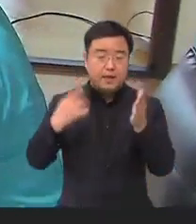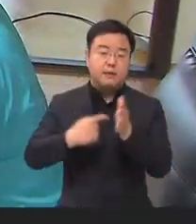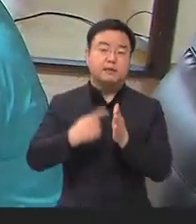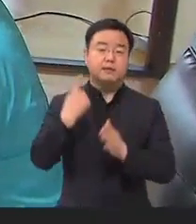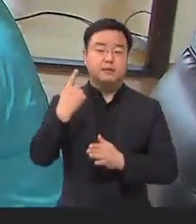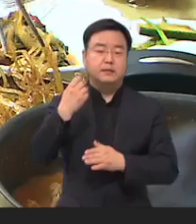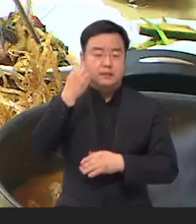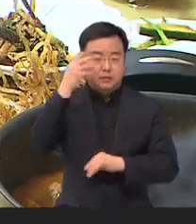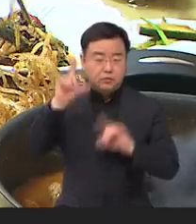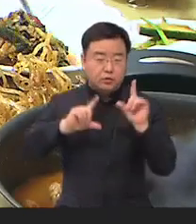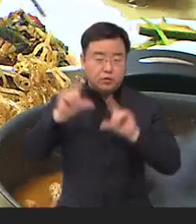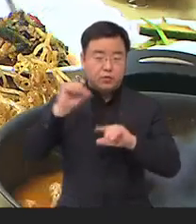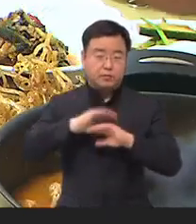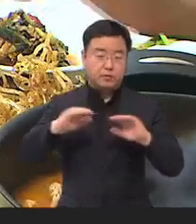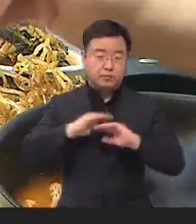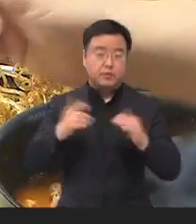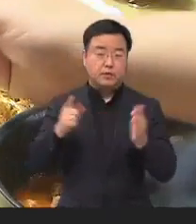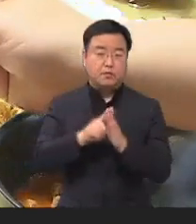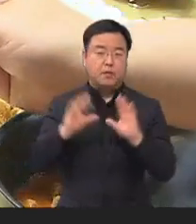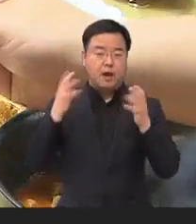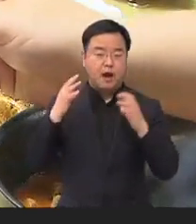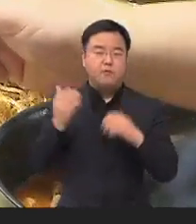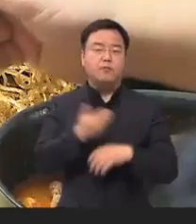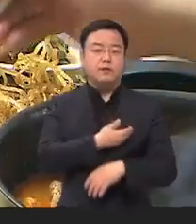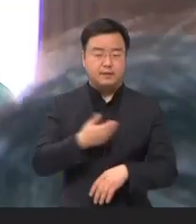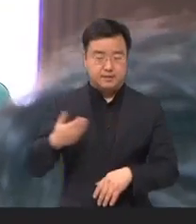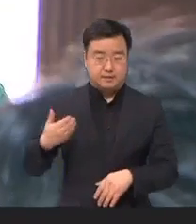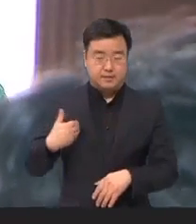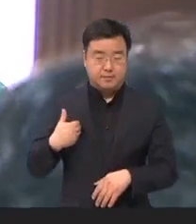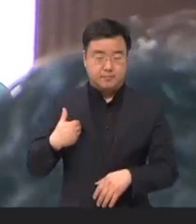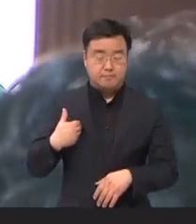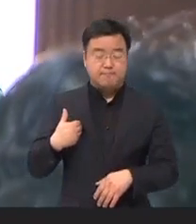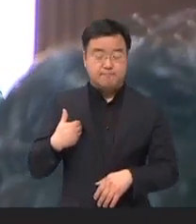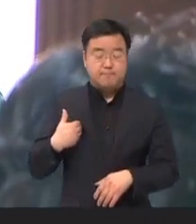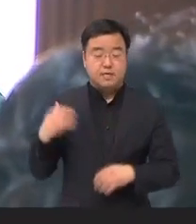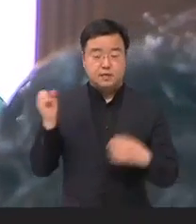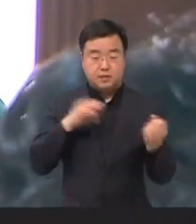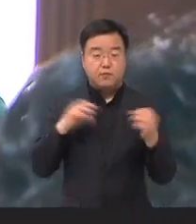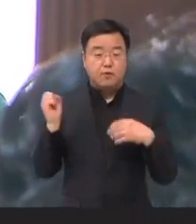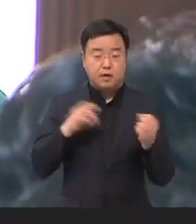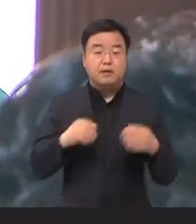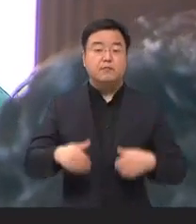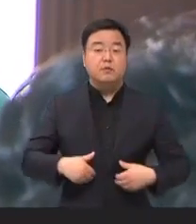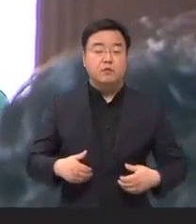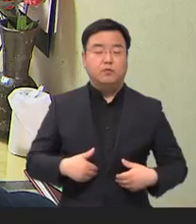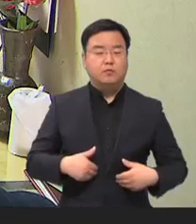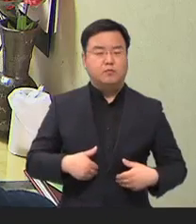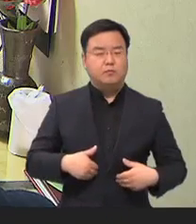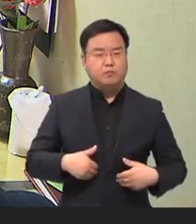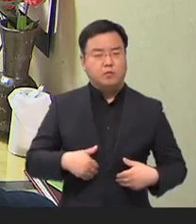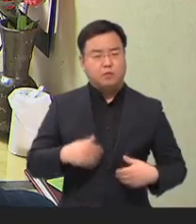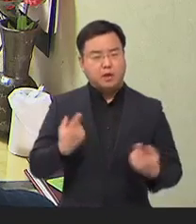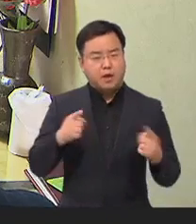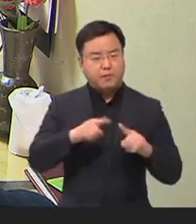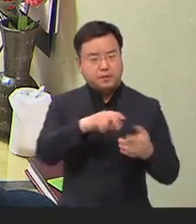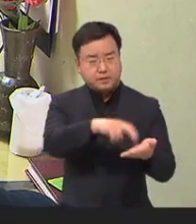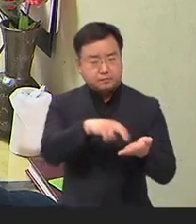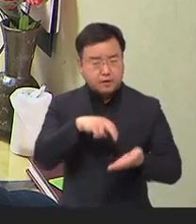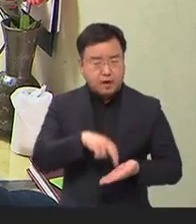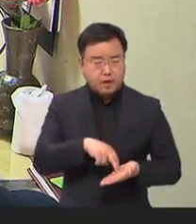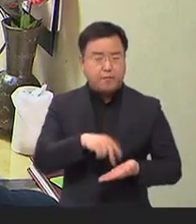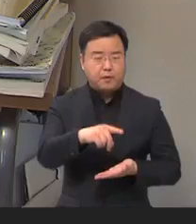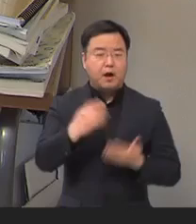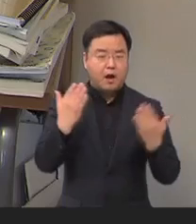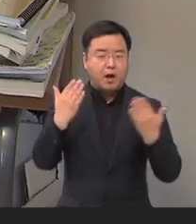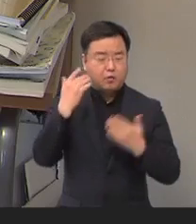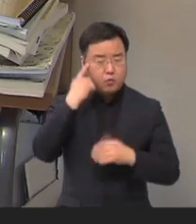해결 하려면 아이와 충분한 대화를 하는 것이 좋습니다 자녀의 눈높이에서 학교 생활에 대한 고민을 나누는 게 큰 도움이 됩니다